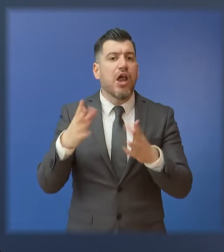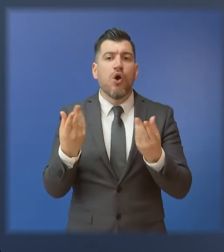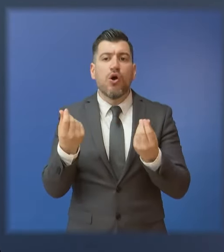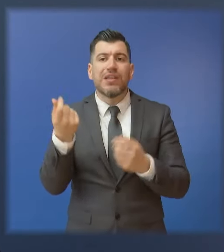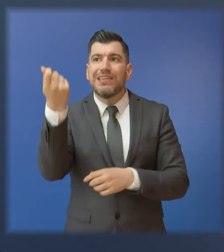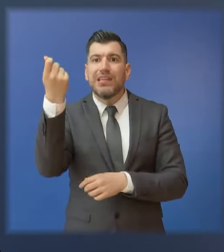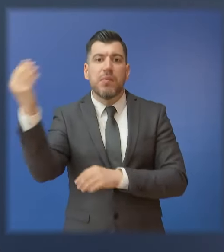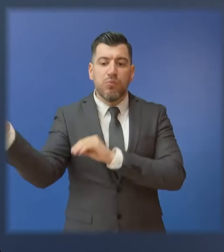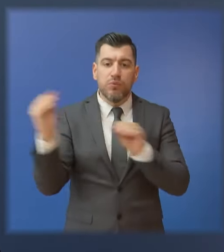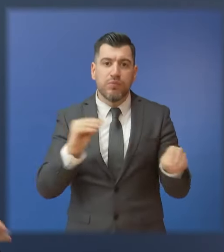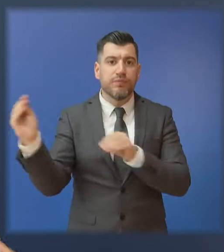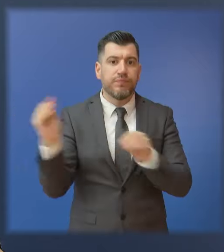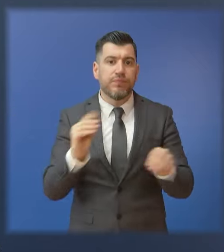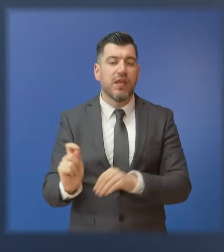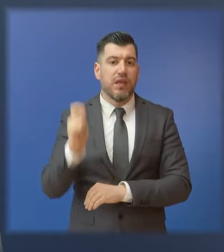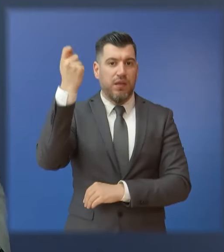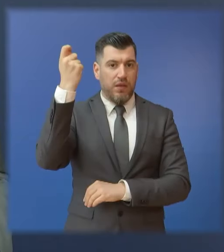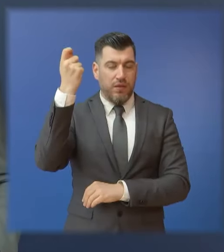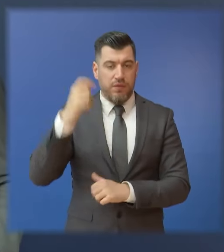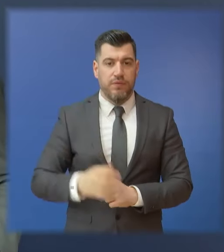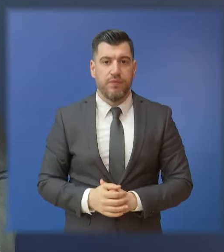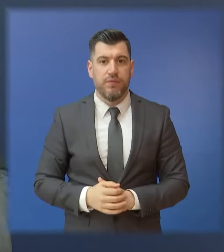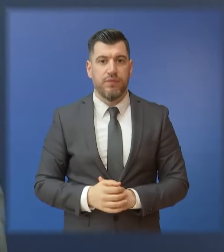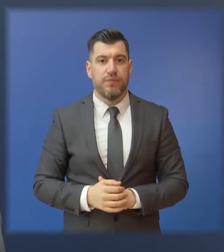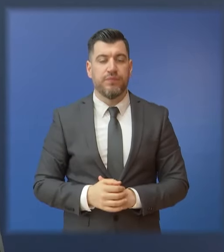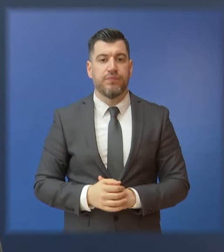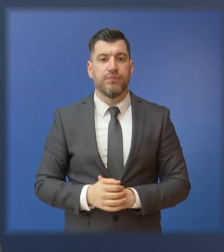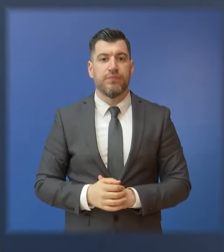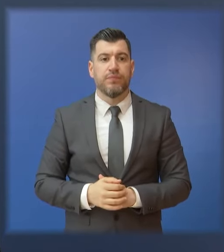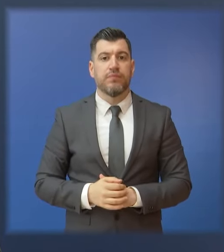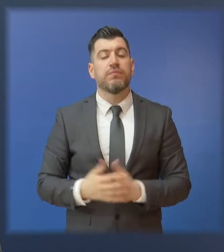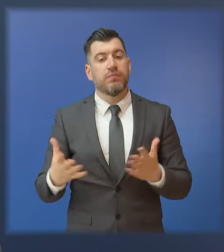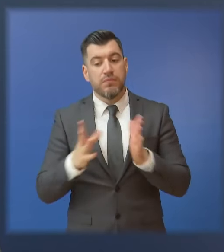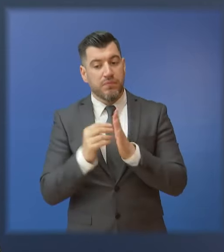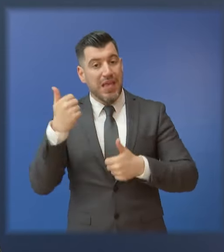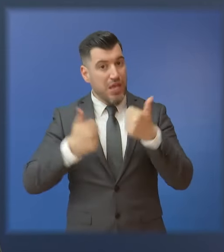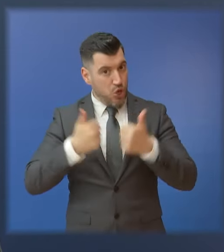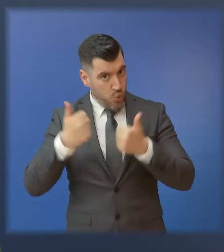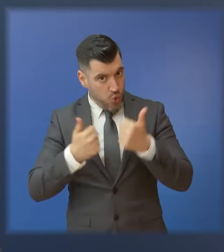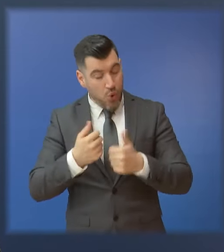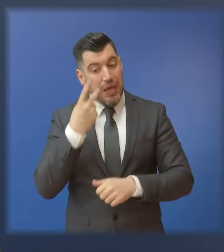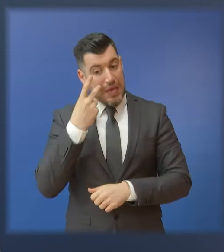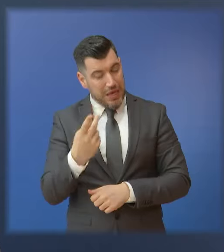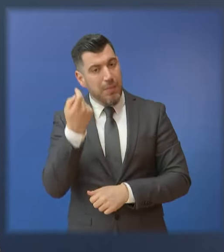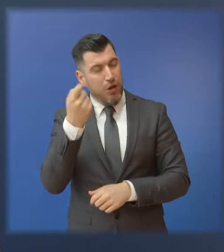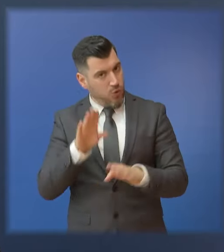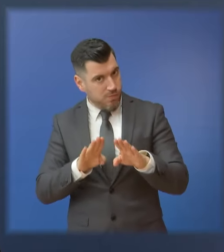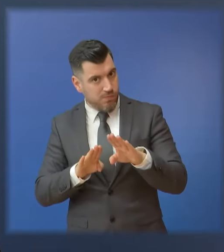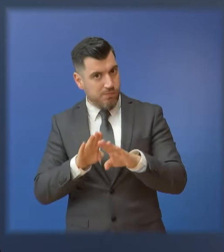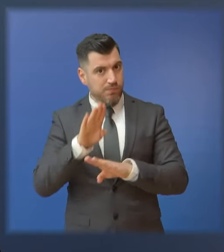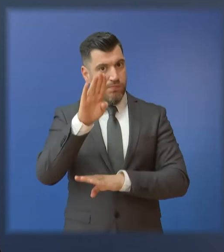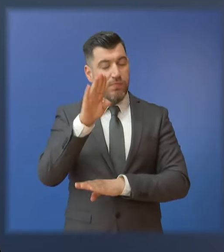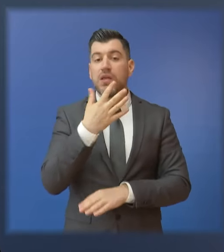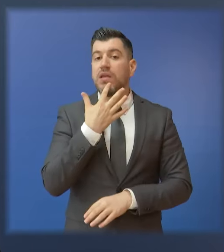ρεύματος πράγμα λοιπόν ως προς τη χονδρο εμπορική τώρα τον ιούνιο παρατηρήθηκε μία αύξηση η οποία αφήλιο